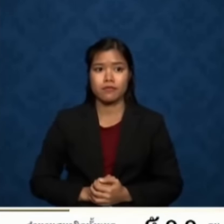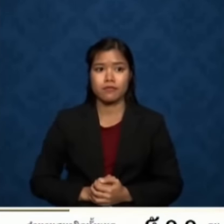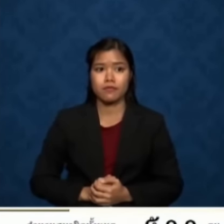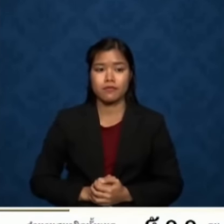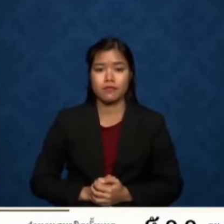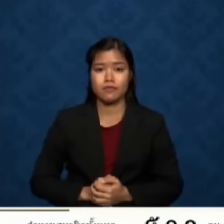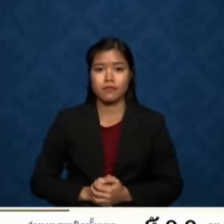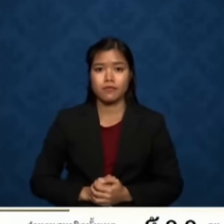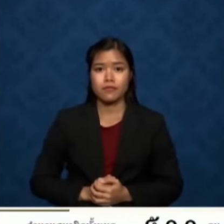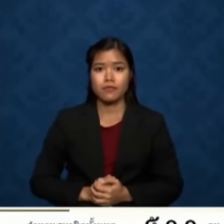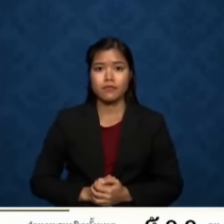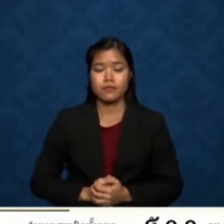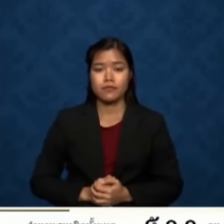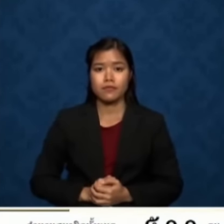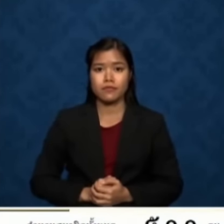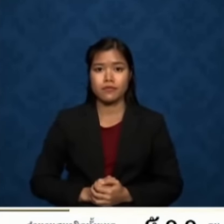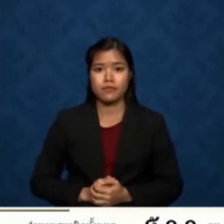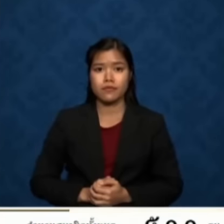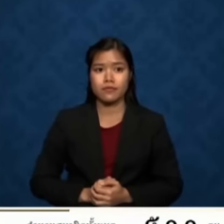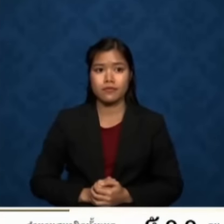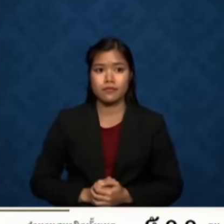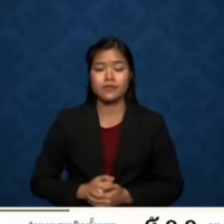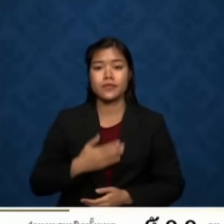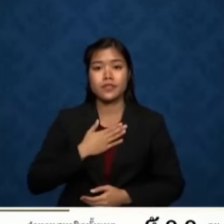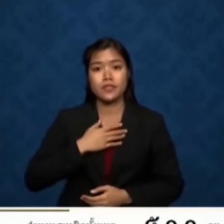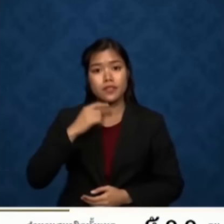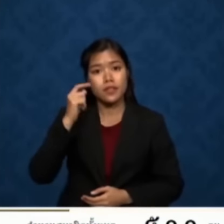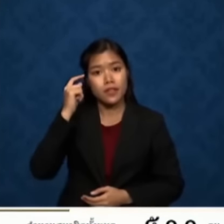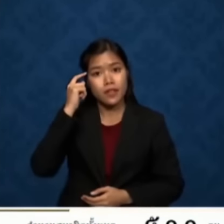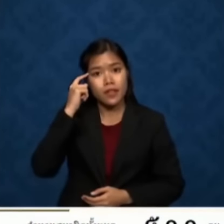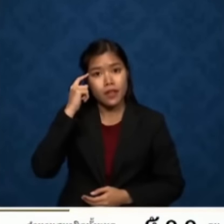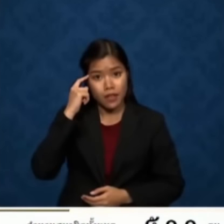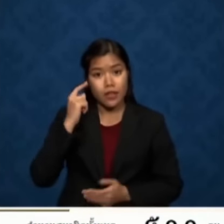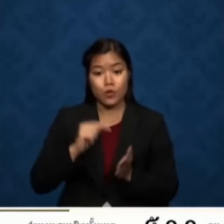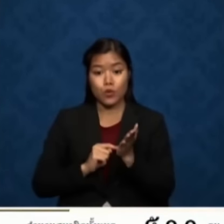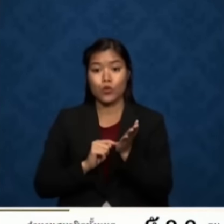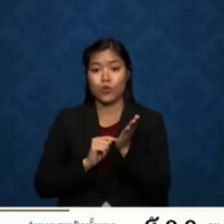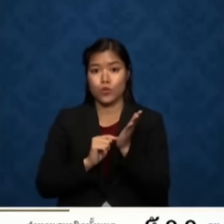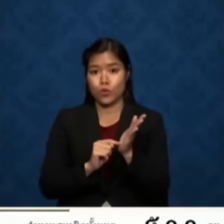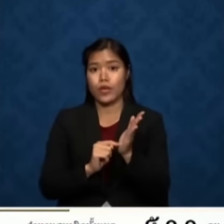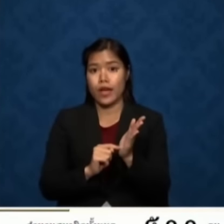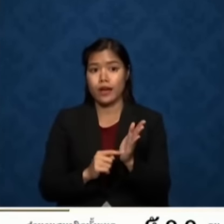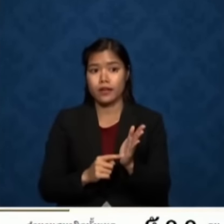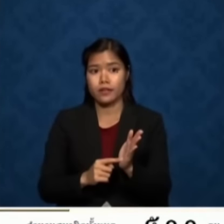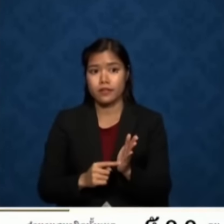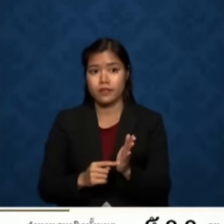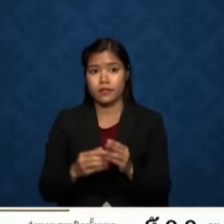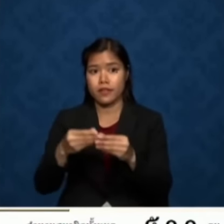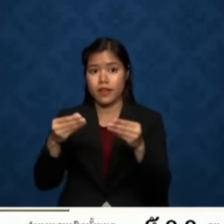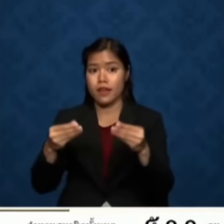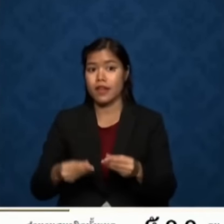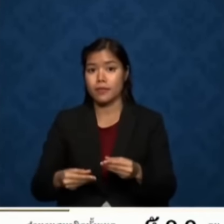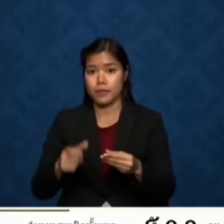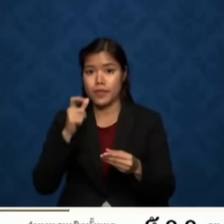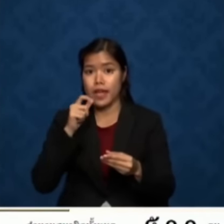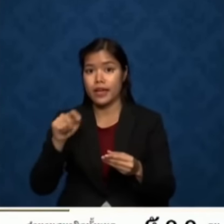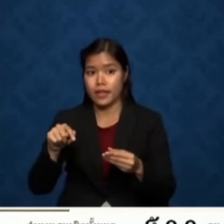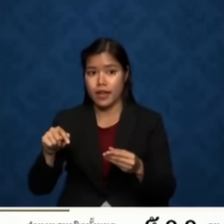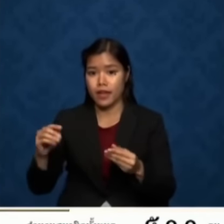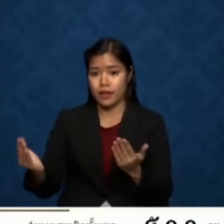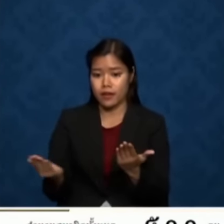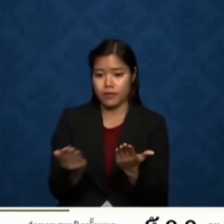ท่านทราบไหมว่าผมยังเอาตัวอย่างมันอยู่ในเล่มใหญ่เนี่ยนะผมค้นดึงม